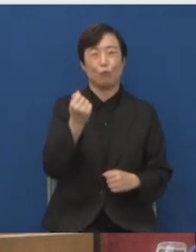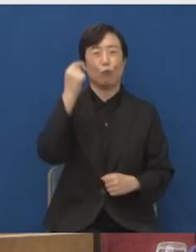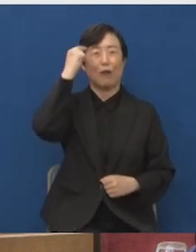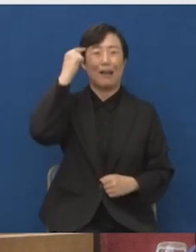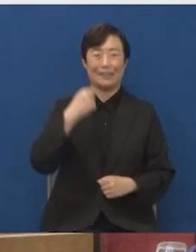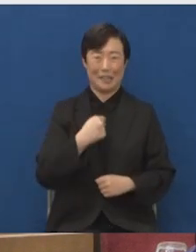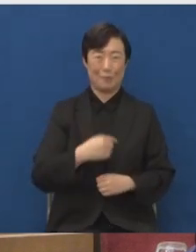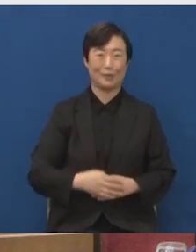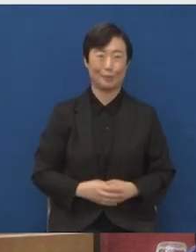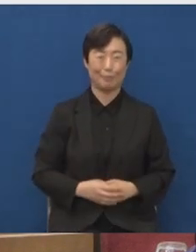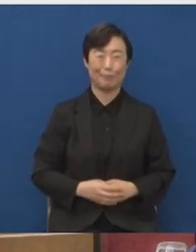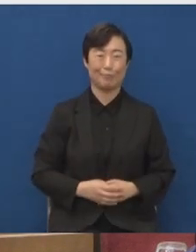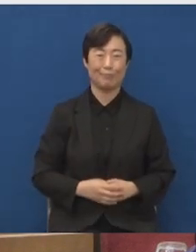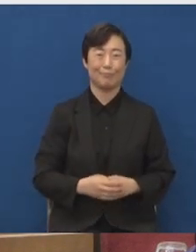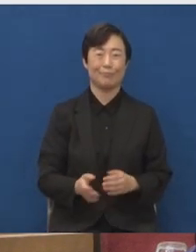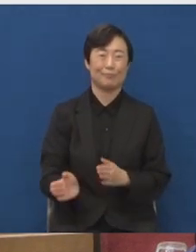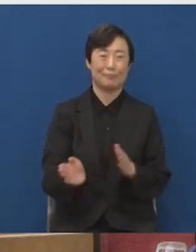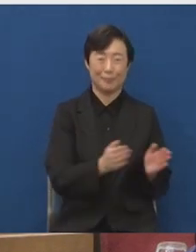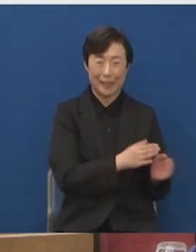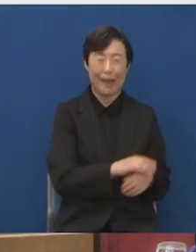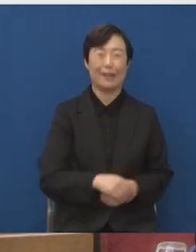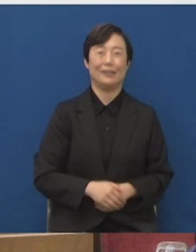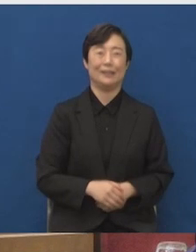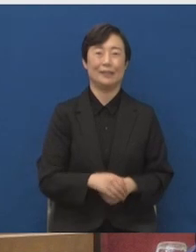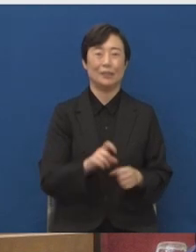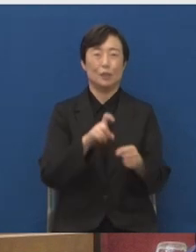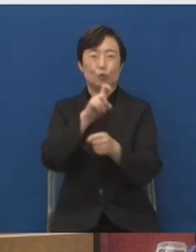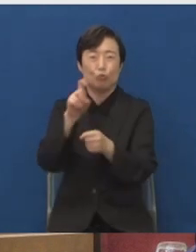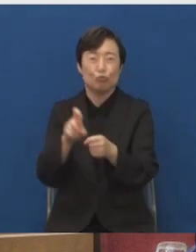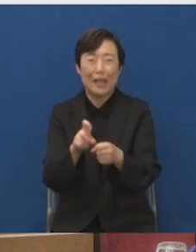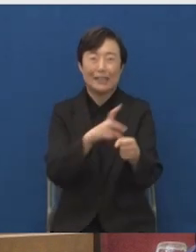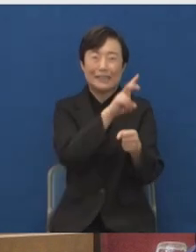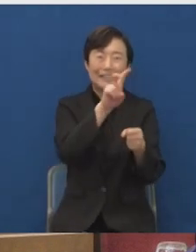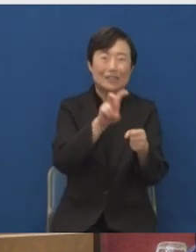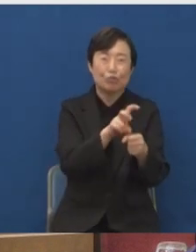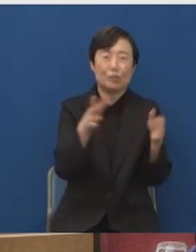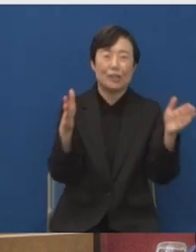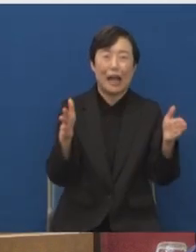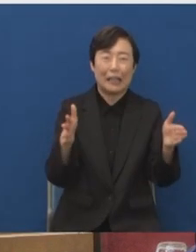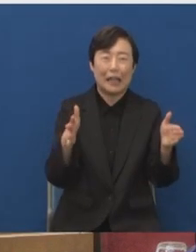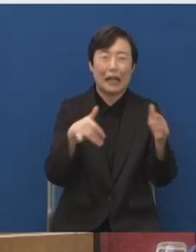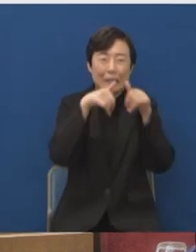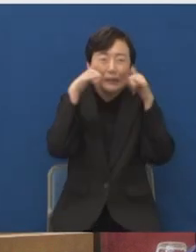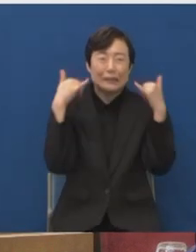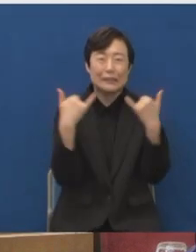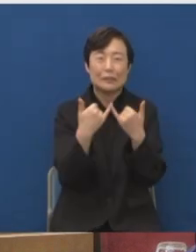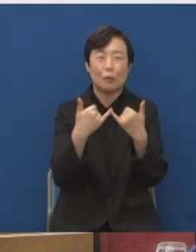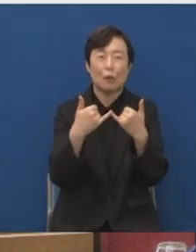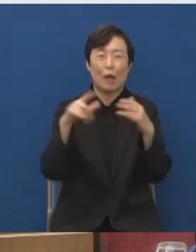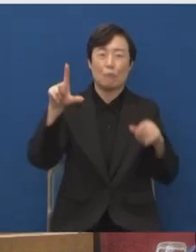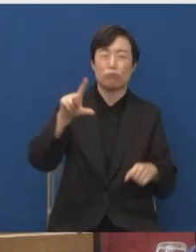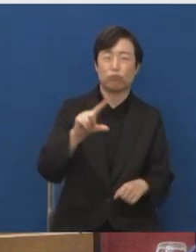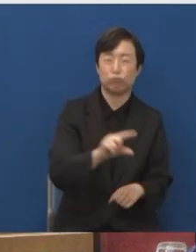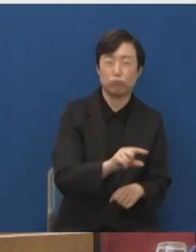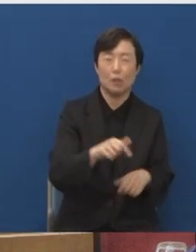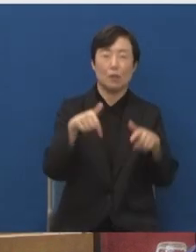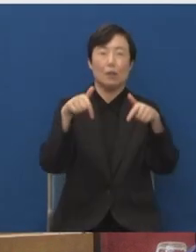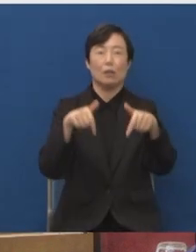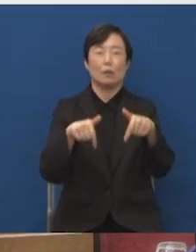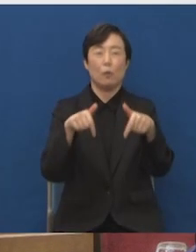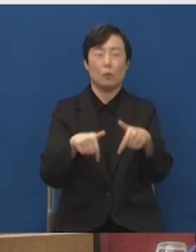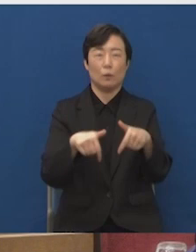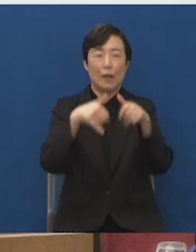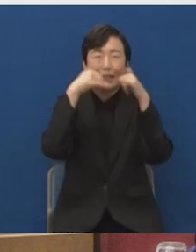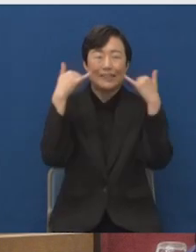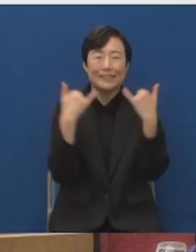ます。他方で、この10年から20年、人口減少が進展しており、京都は人口に対する学